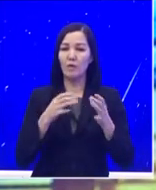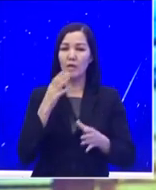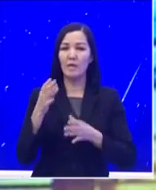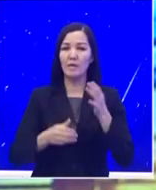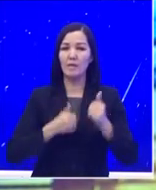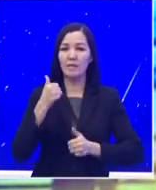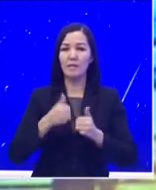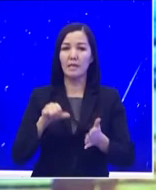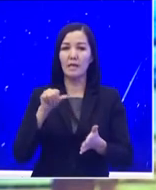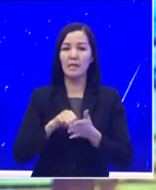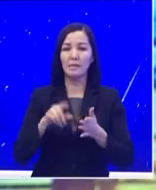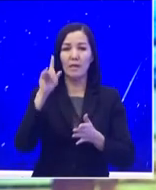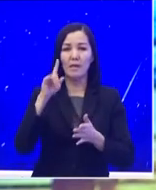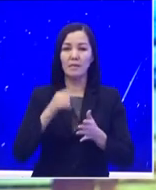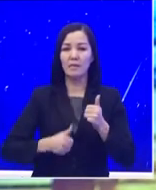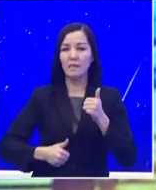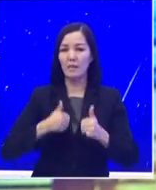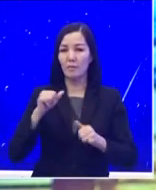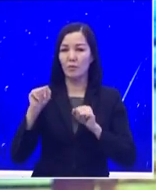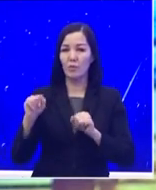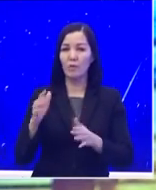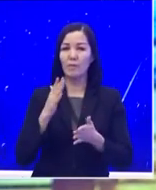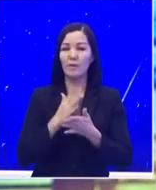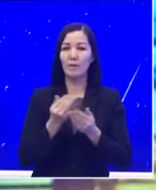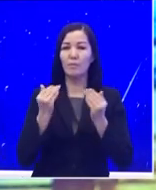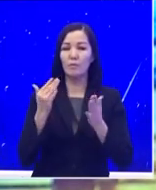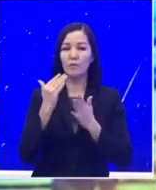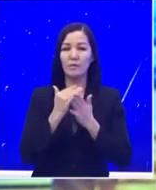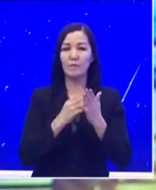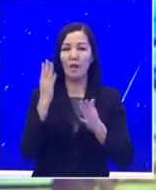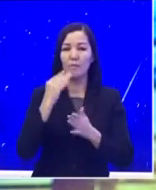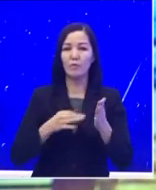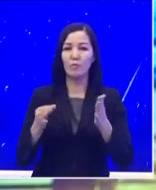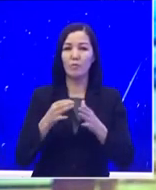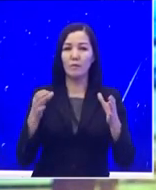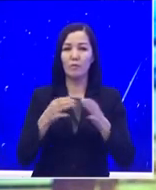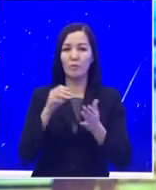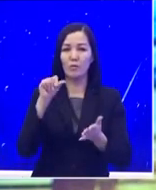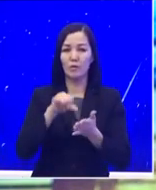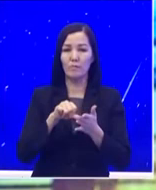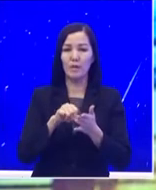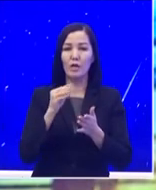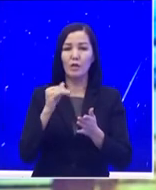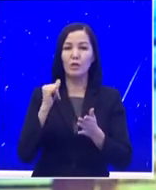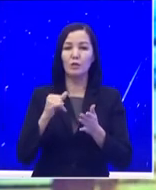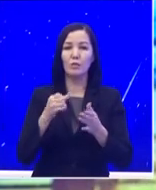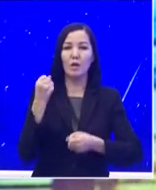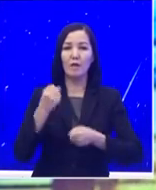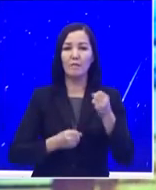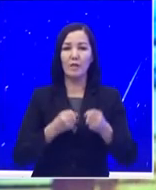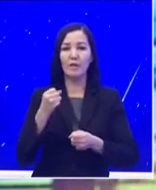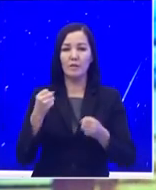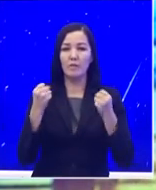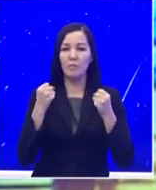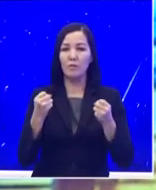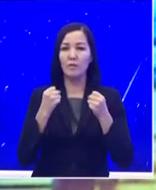халықаралық сайыстарға қатысып, ел намысын лайықты қорғап келеді. Бұл тізімде Алматы облысы өкілдері де үлкен үлес қосты. Жетісулық